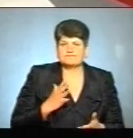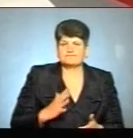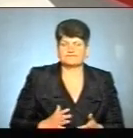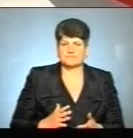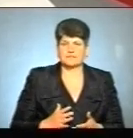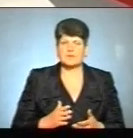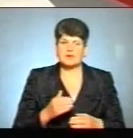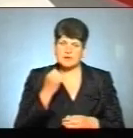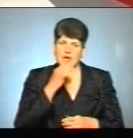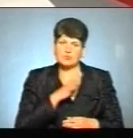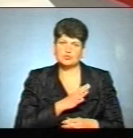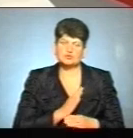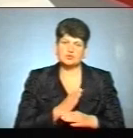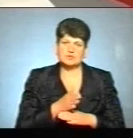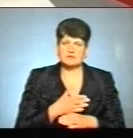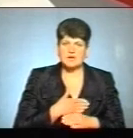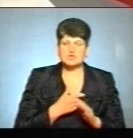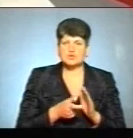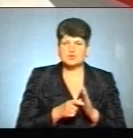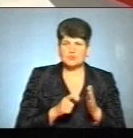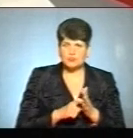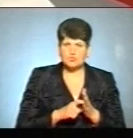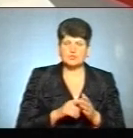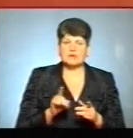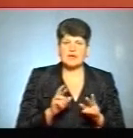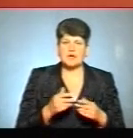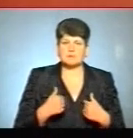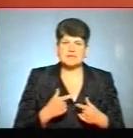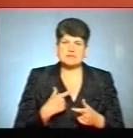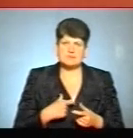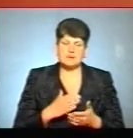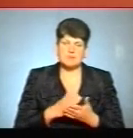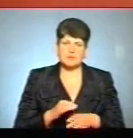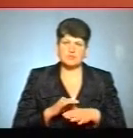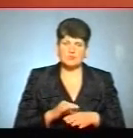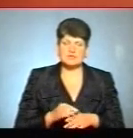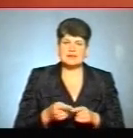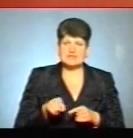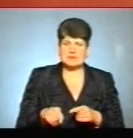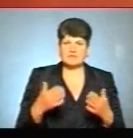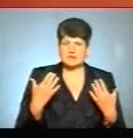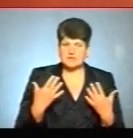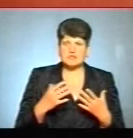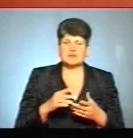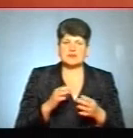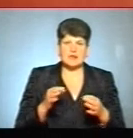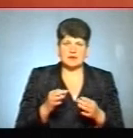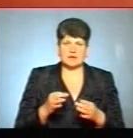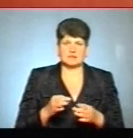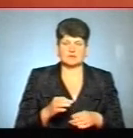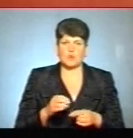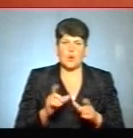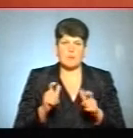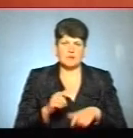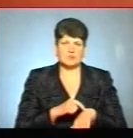дякую, що були гостем нашої студії, що зазначили, як ми маємо себе вести на прийдешні вихідні, про те, що, в принципі, жодних комендантських годин